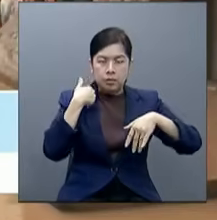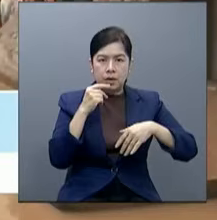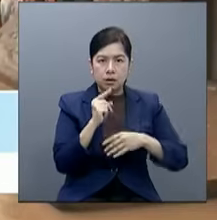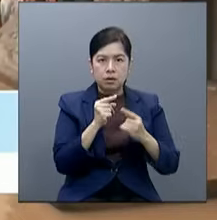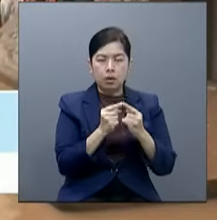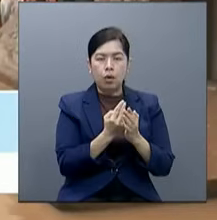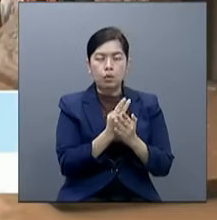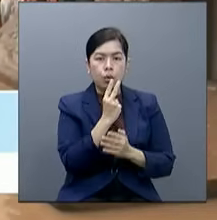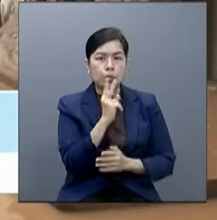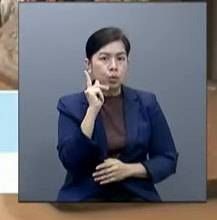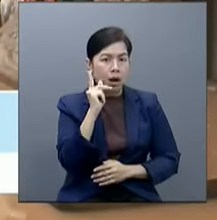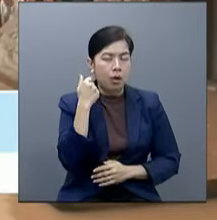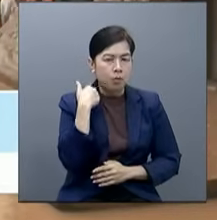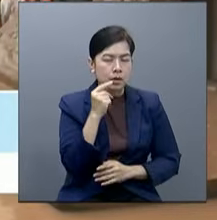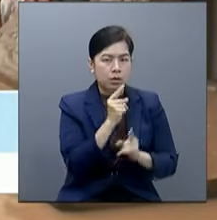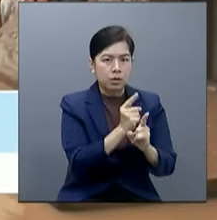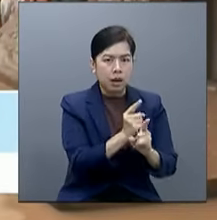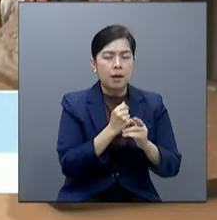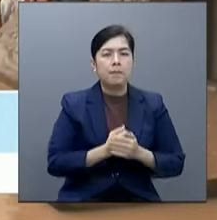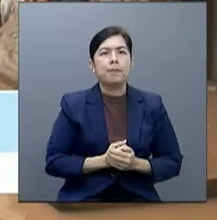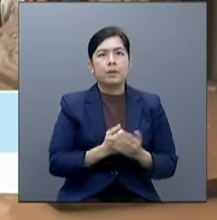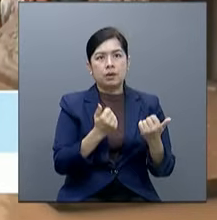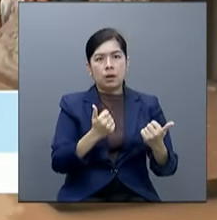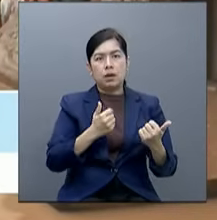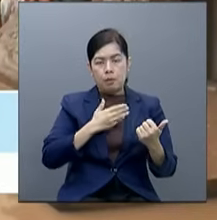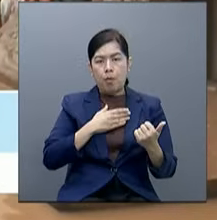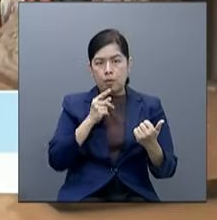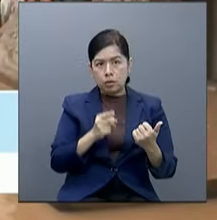อย่างผมเขานี่ขึ้นมาอบอยู่ข้างนอกเพื่อประสานงานกับ